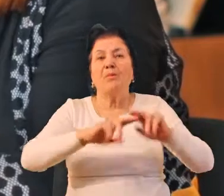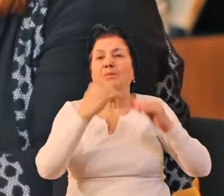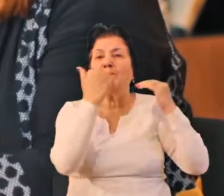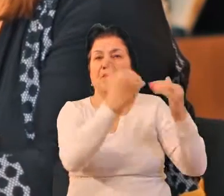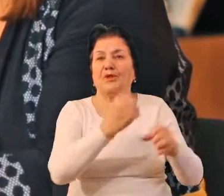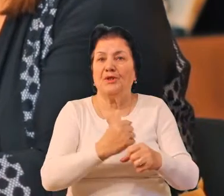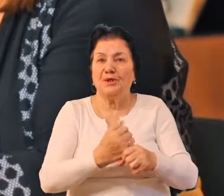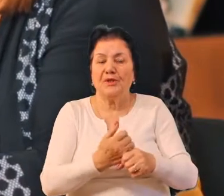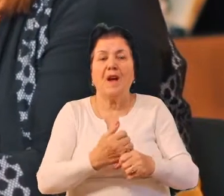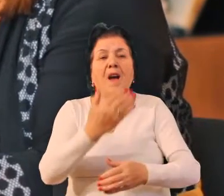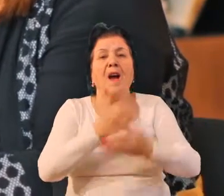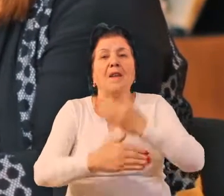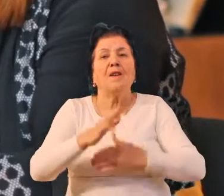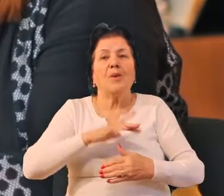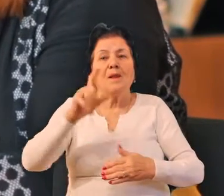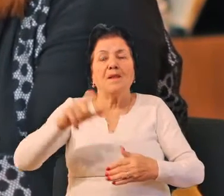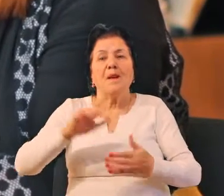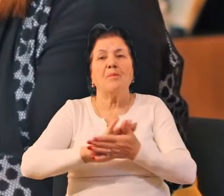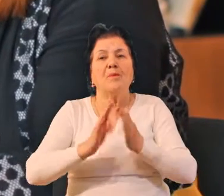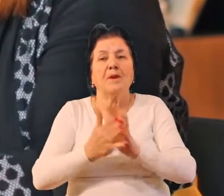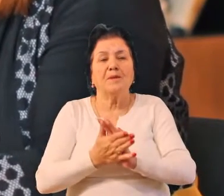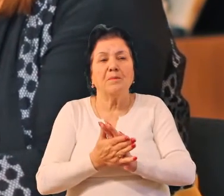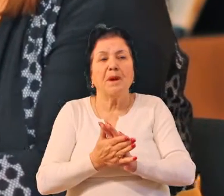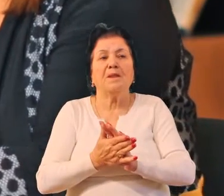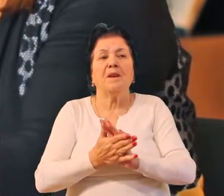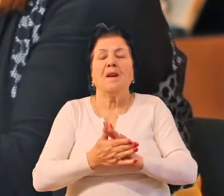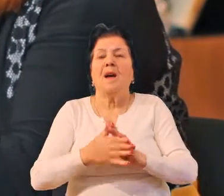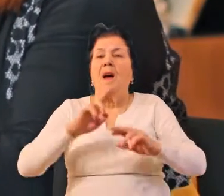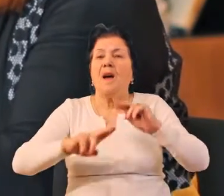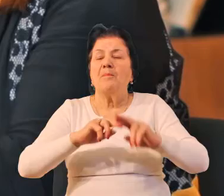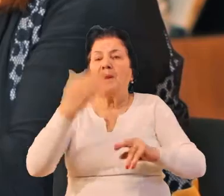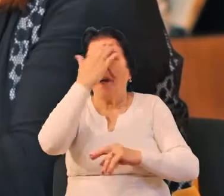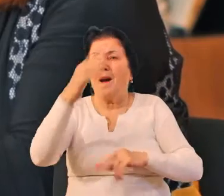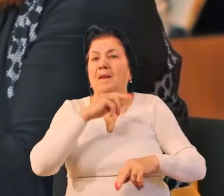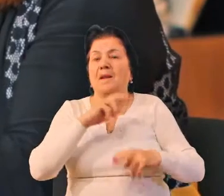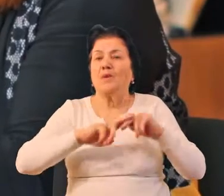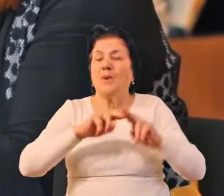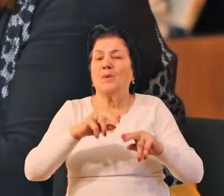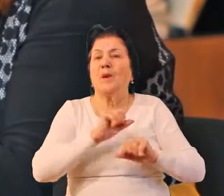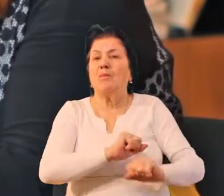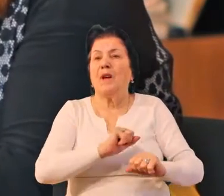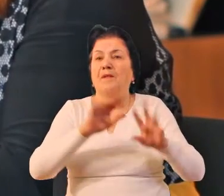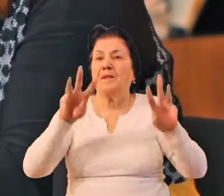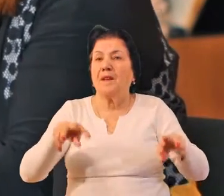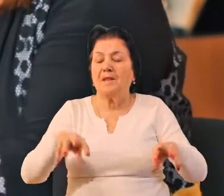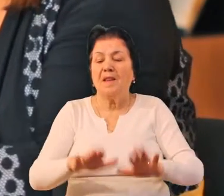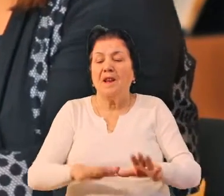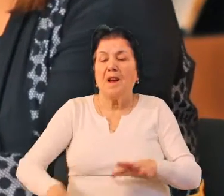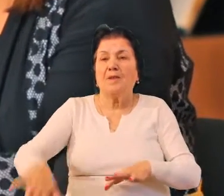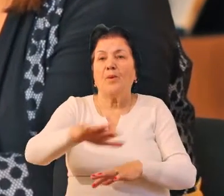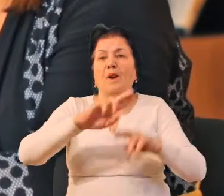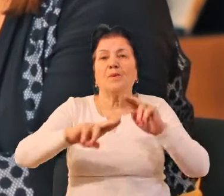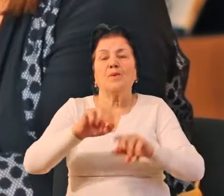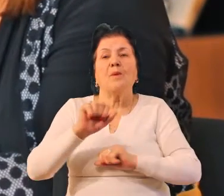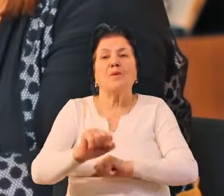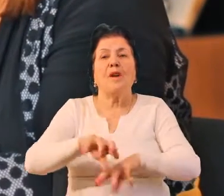icra qurumlarının, bələdiyələrin işidir. Əlili olan insanların hansı təşkilatlar işləyir? Əmək və Əhalinin